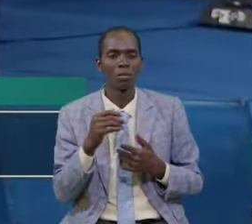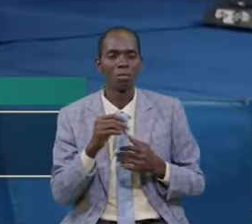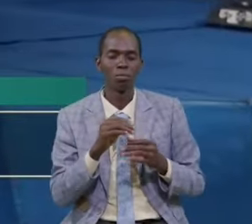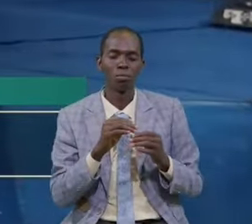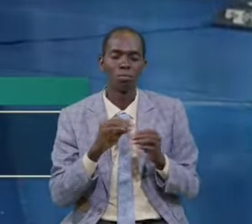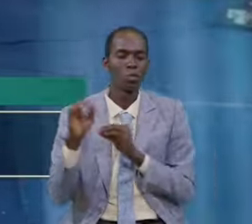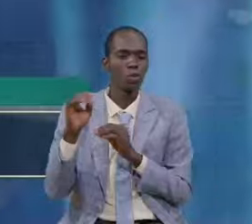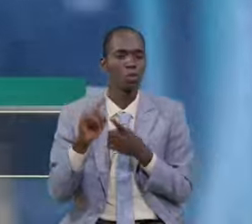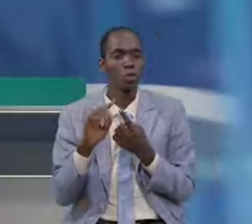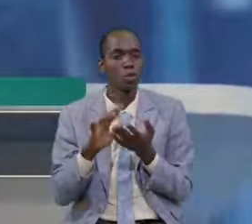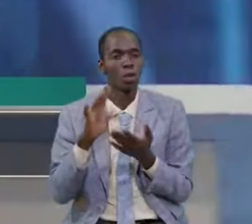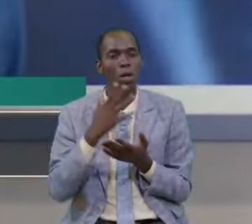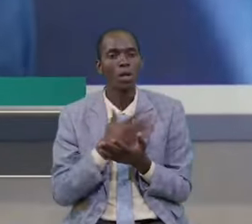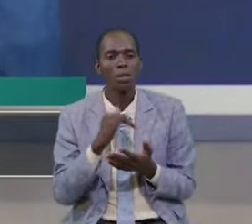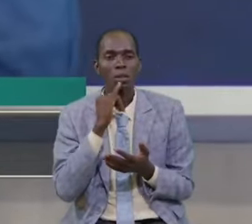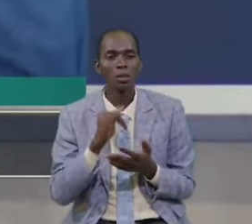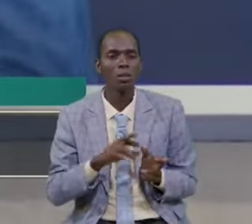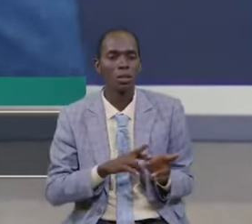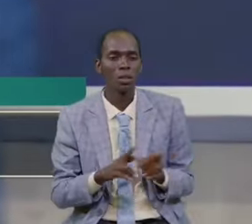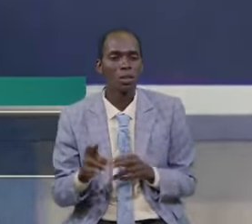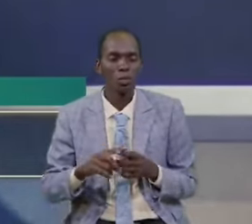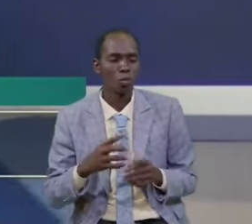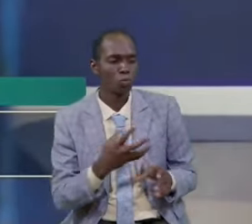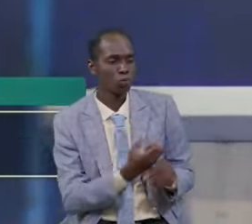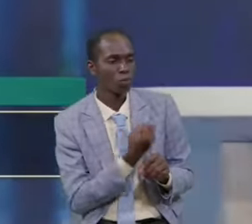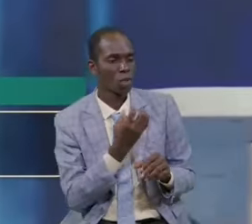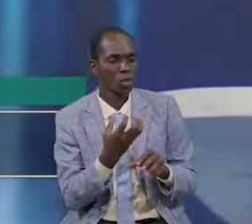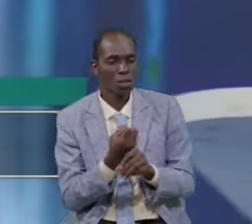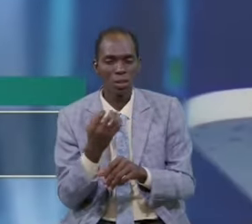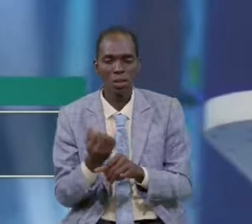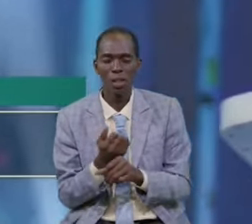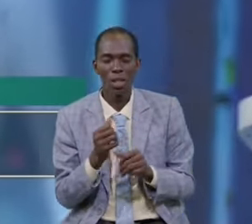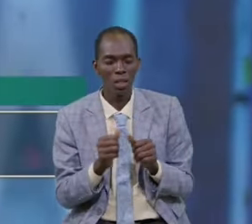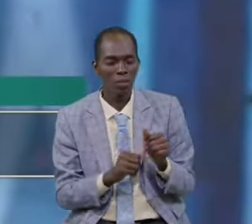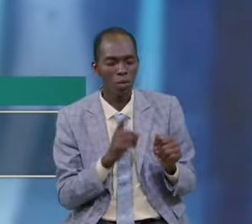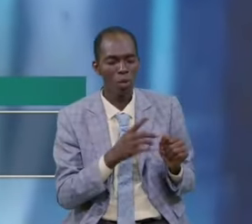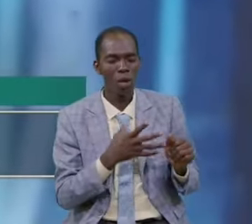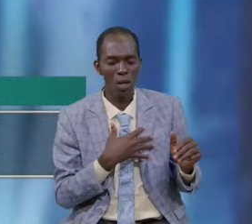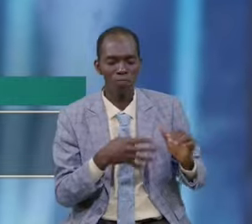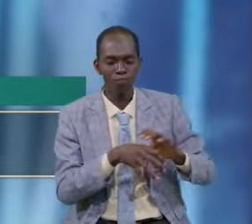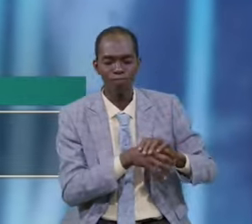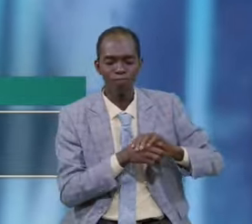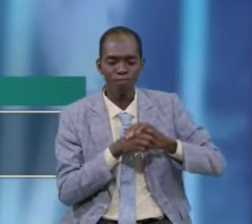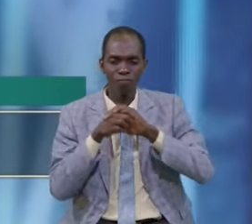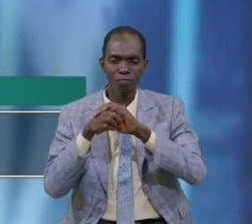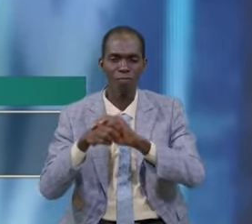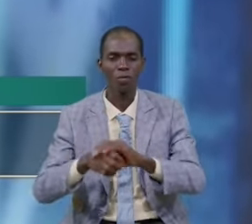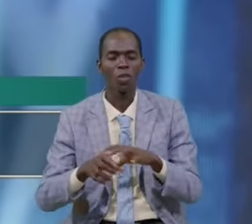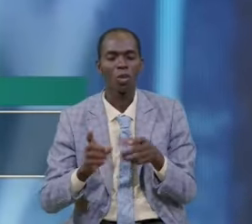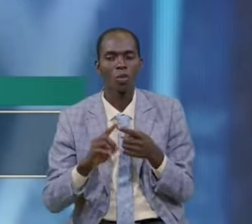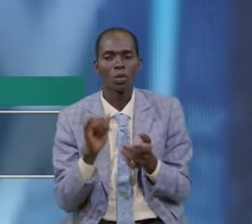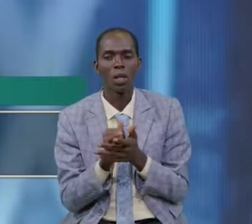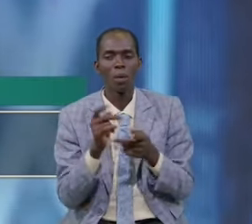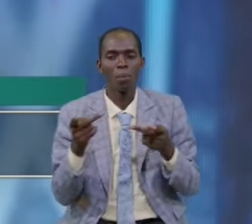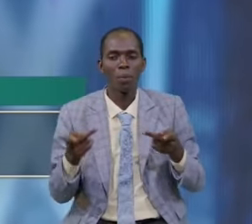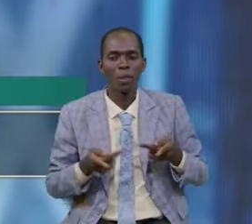il est prêt à tenir la main de tout le monde. Il est prêt à conduire tout le monde à cette gloire, à ce lieu de gloire. Et comme tu